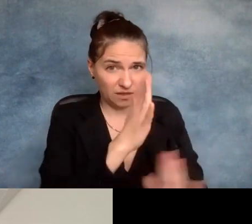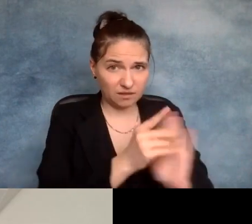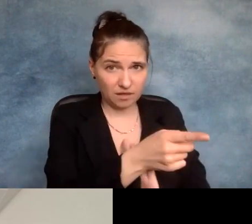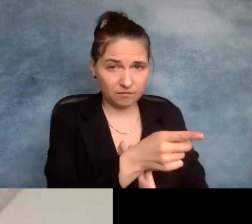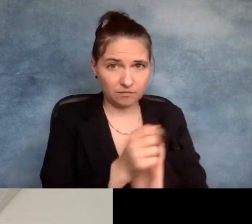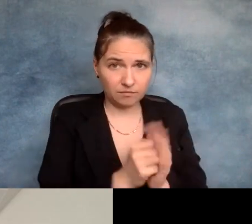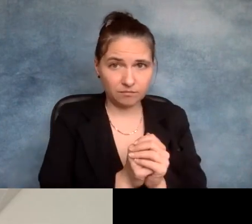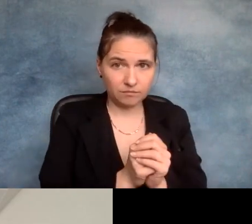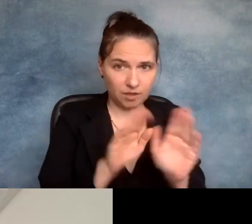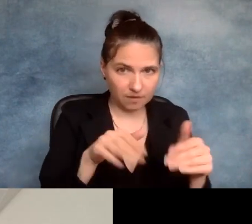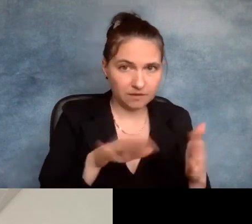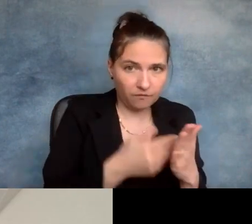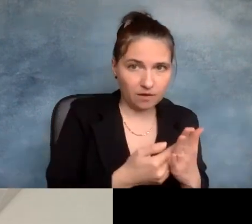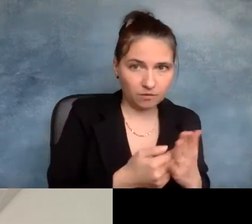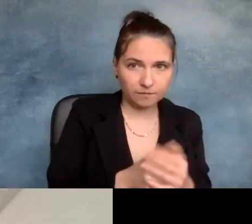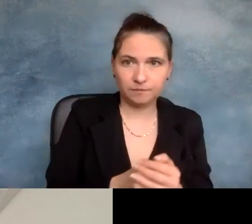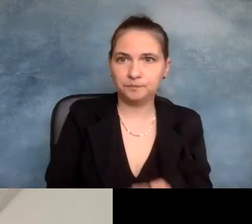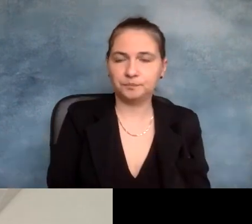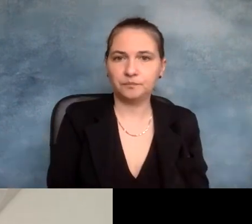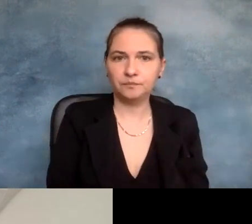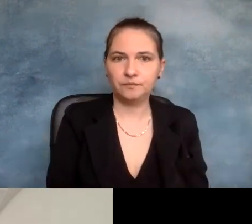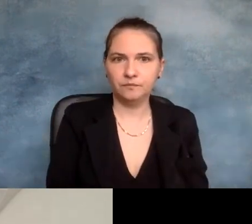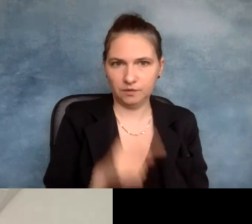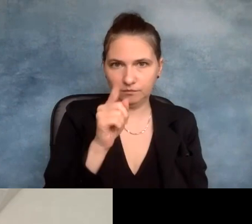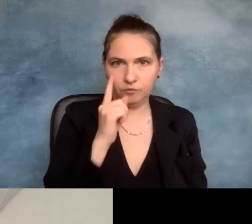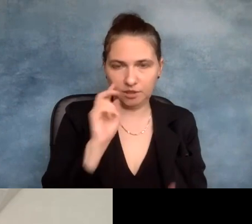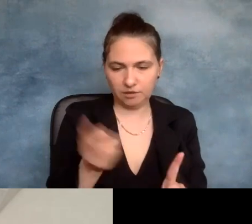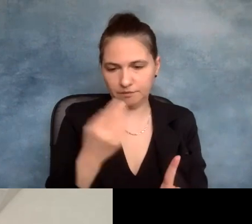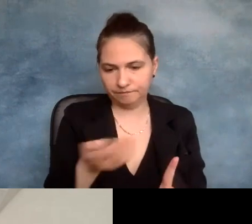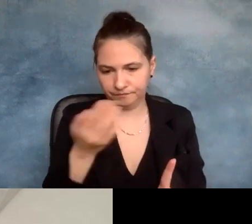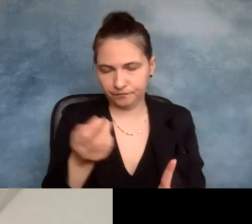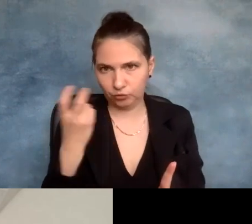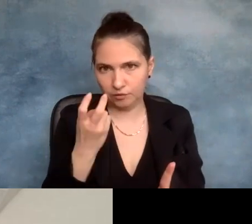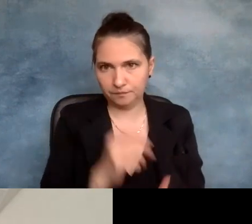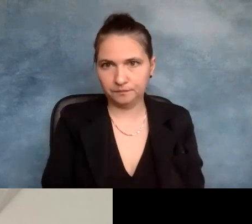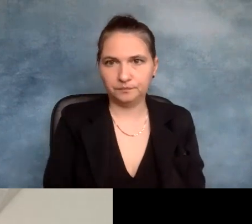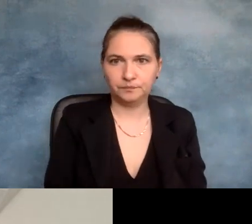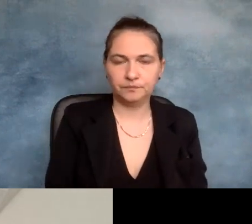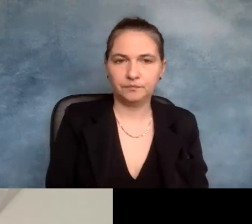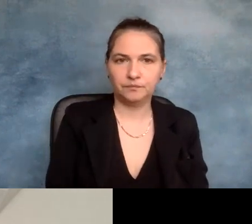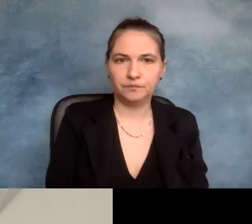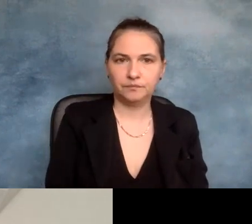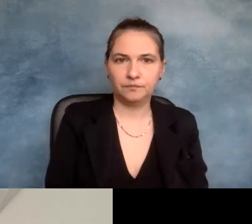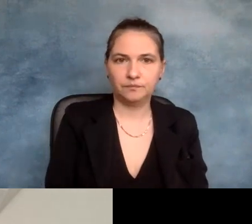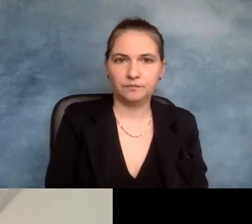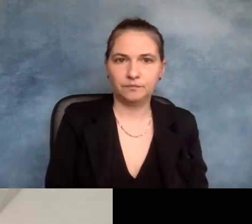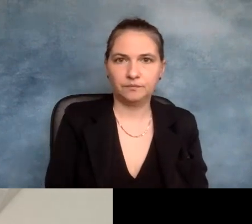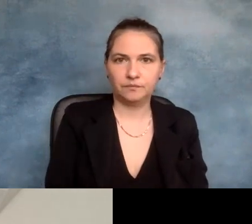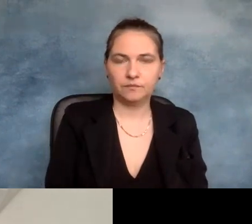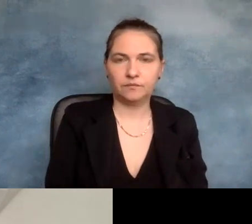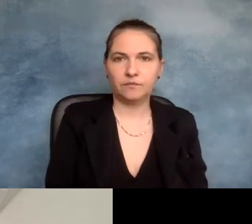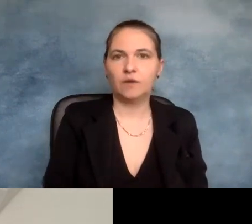auch haben an Empfehlungen. Genau, so ist gerade mal raus. Und auch schon mal geguckt, was es also an